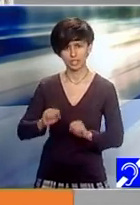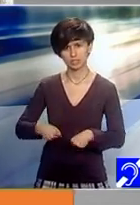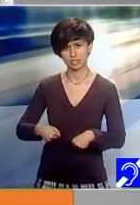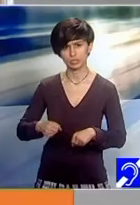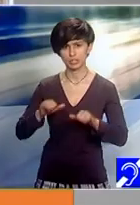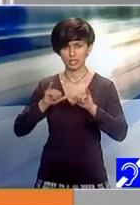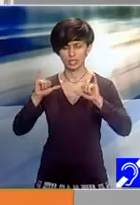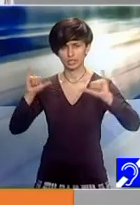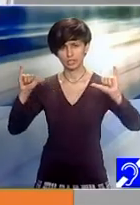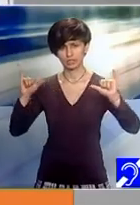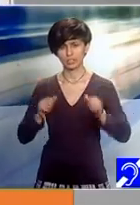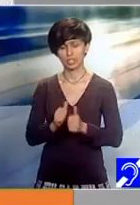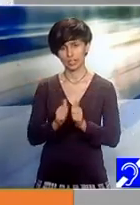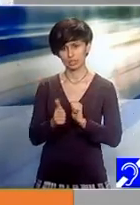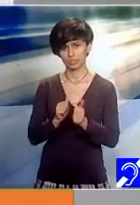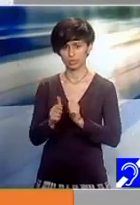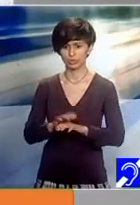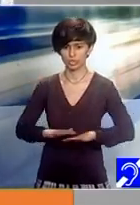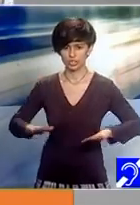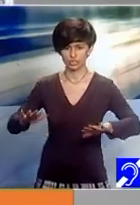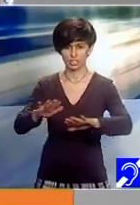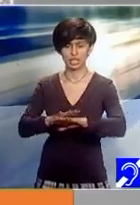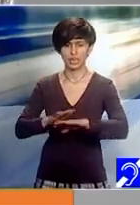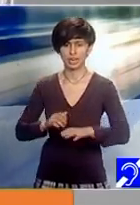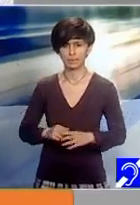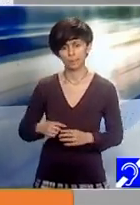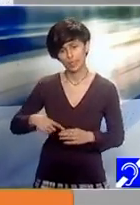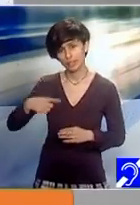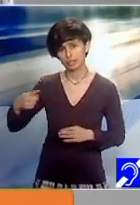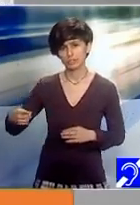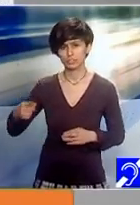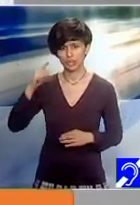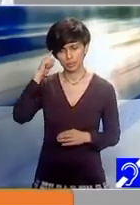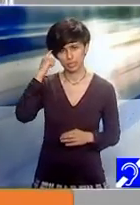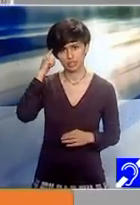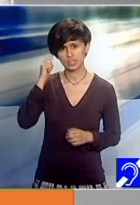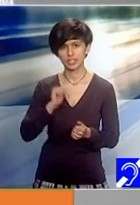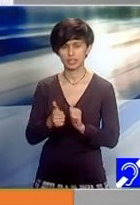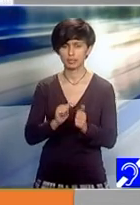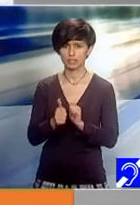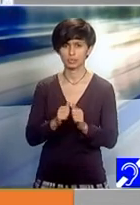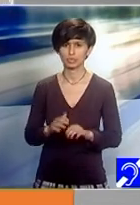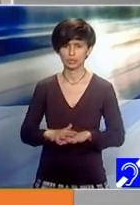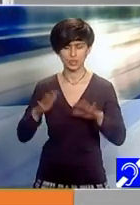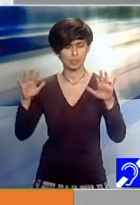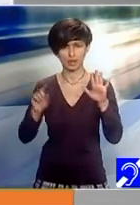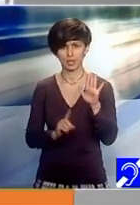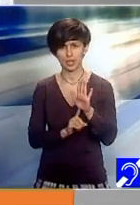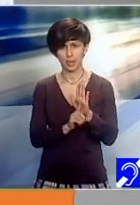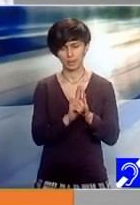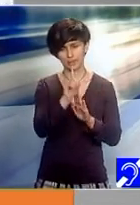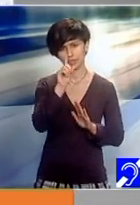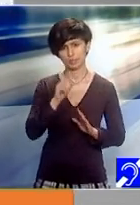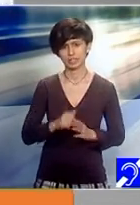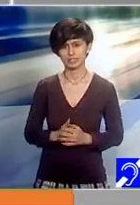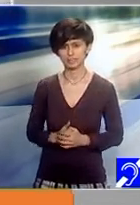sportului în general și pe urmă să ne gândim la sportul de înaltă performanță. Acum nu e așa mare dezastru că